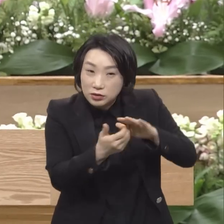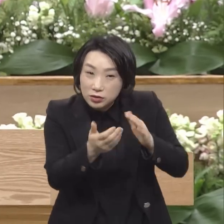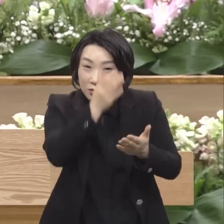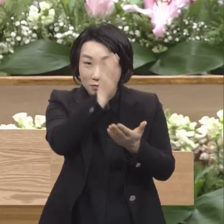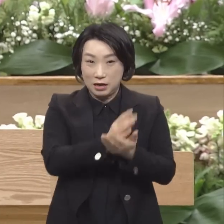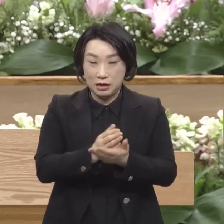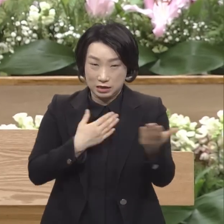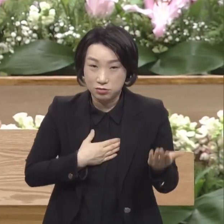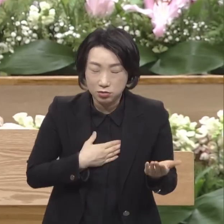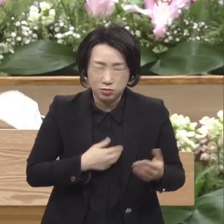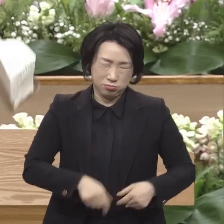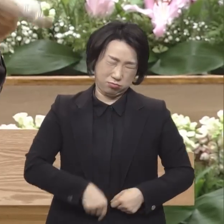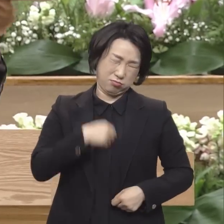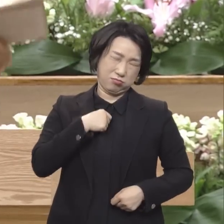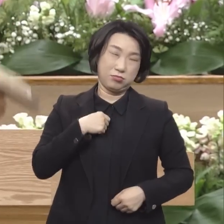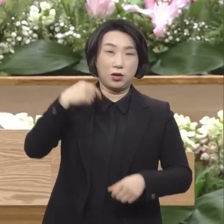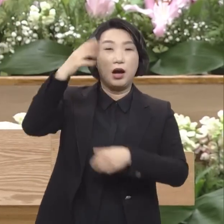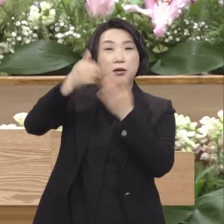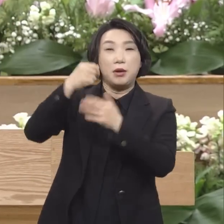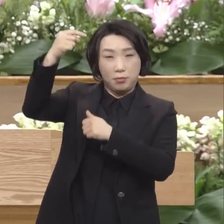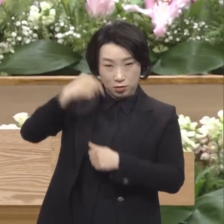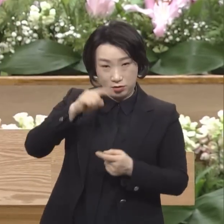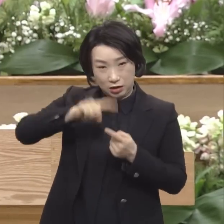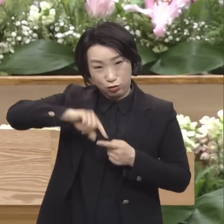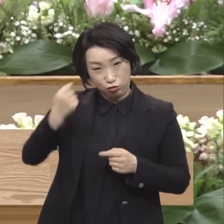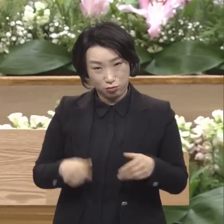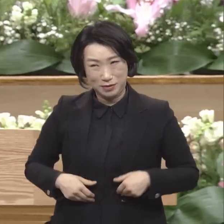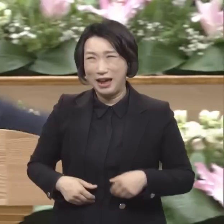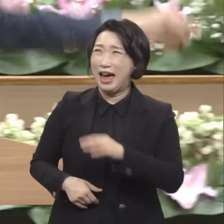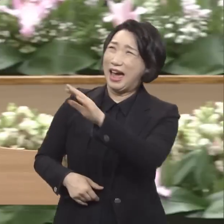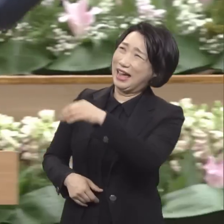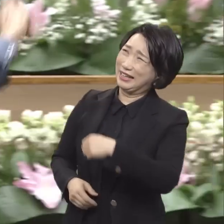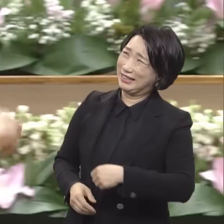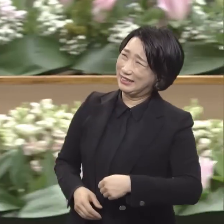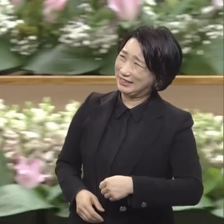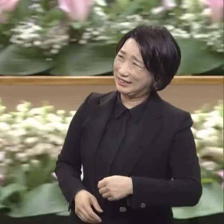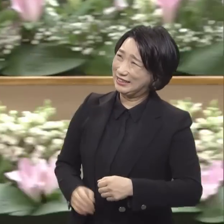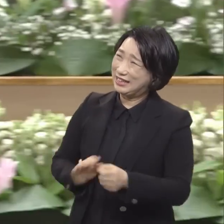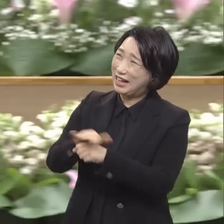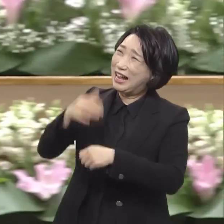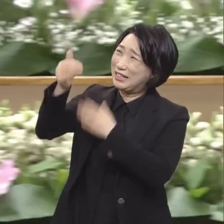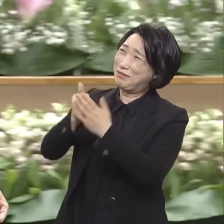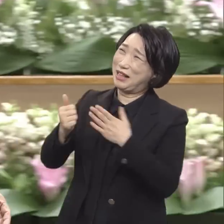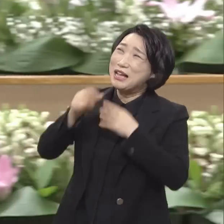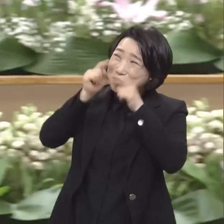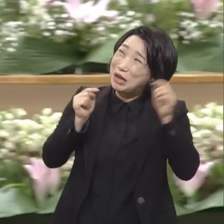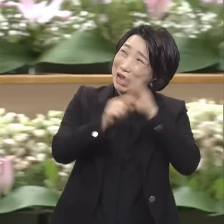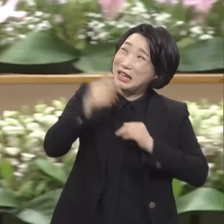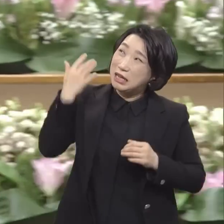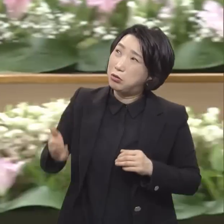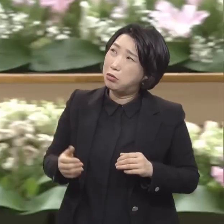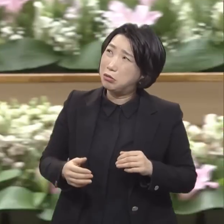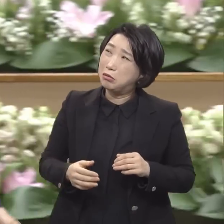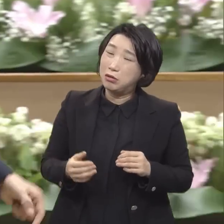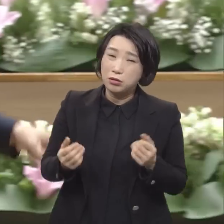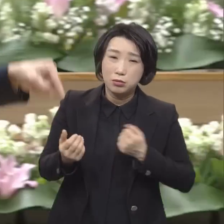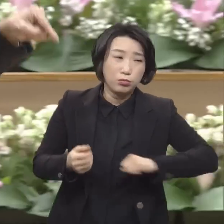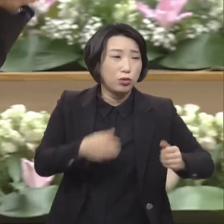마. 정직하게 시키는 대로요. 아 그것 지금 그렇다고 해서 사랑의 하나님이 지옥 보내겠냐? 술수 부리지